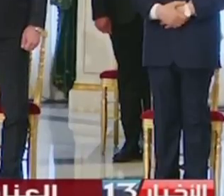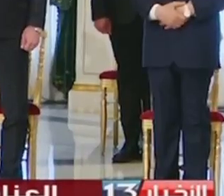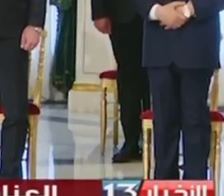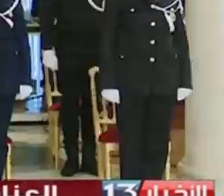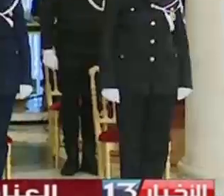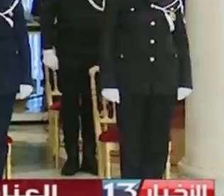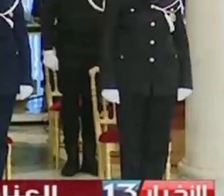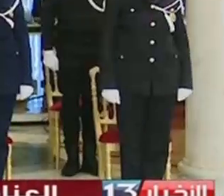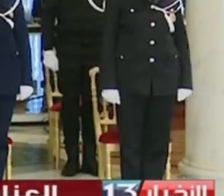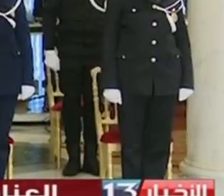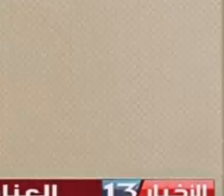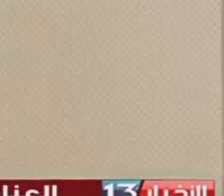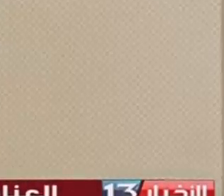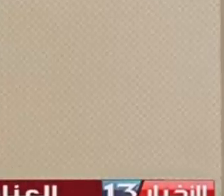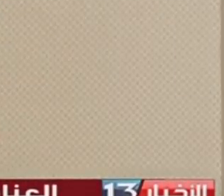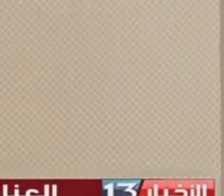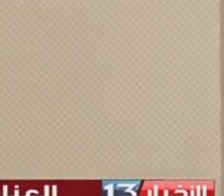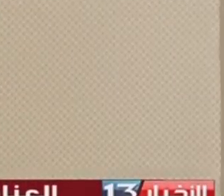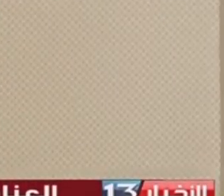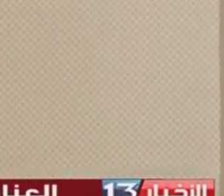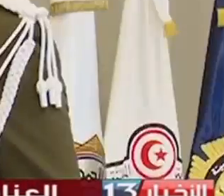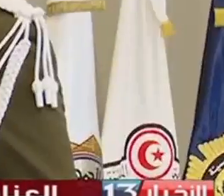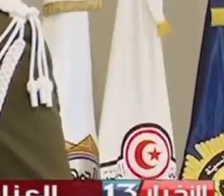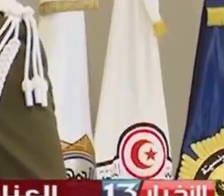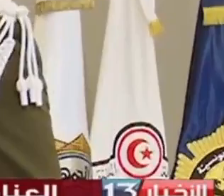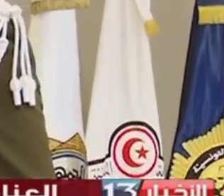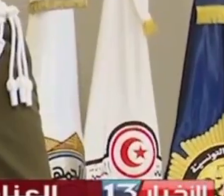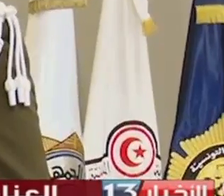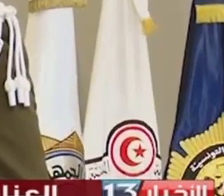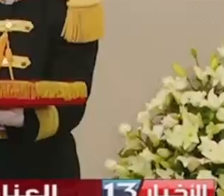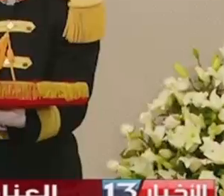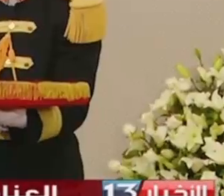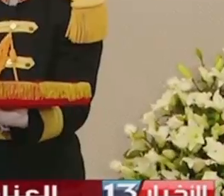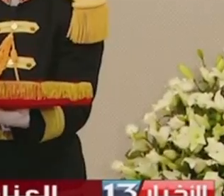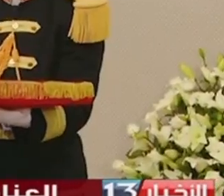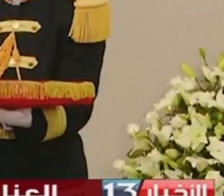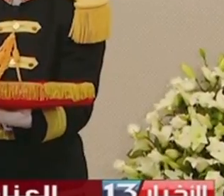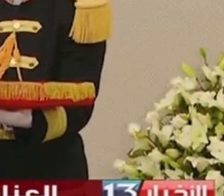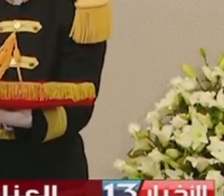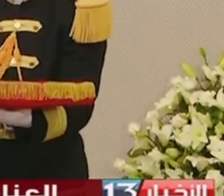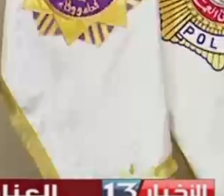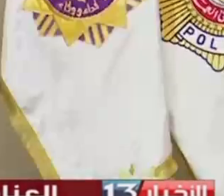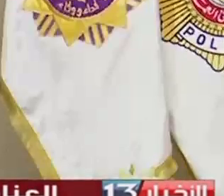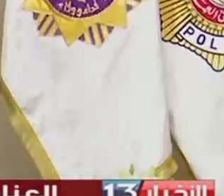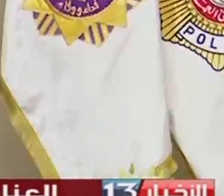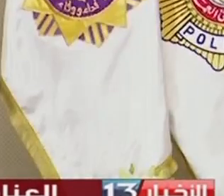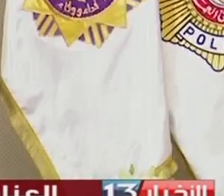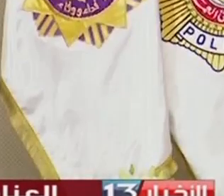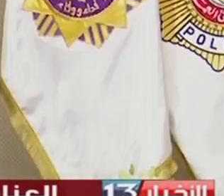الانبعاث قوات الامن الداخلي ورئيس الجمهوريه يشدد على دور هذه المؤسسه الامني والانسانيه